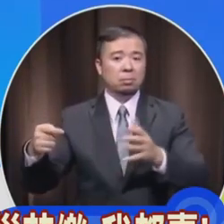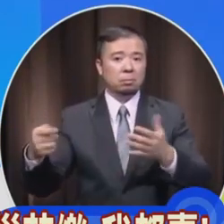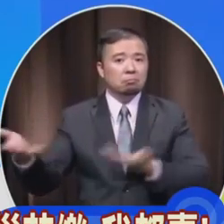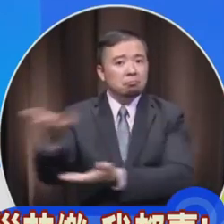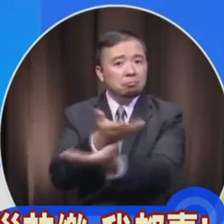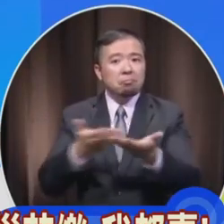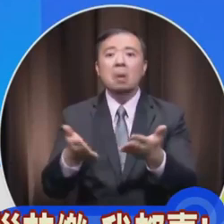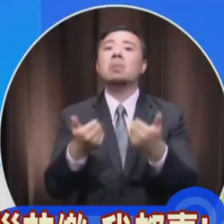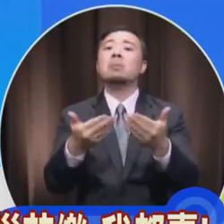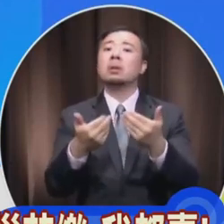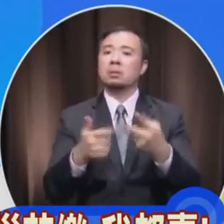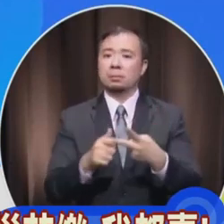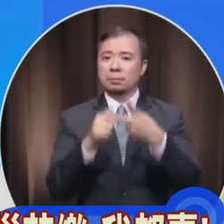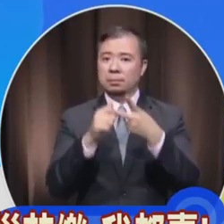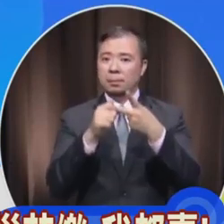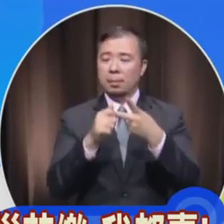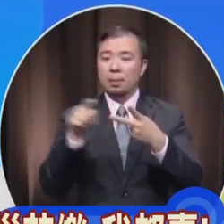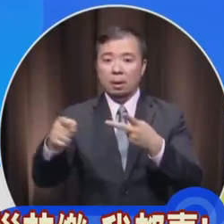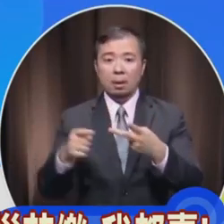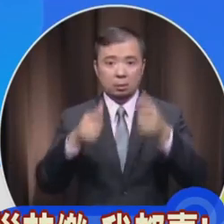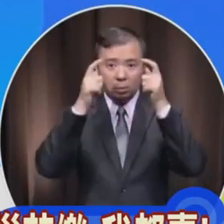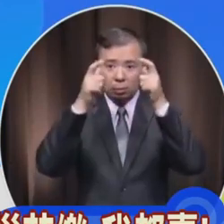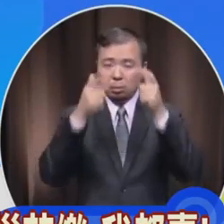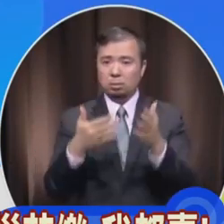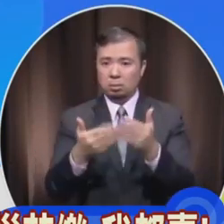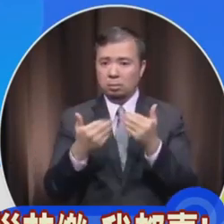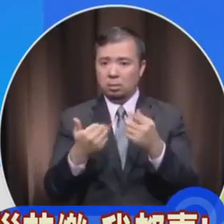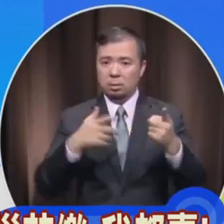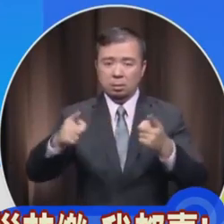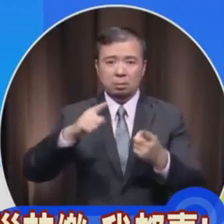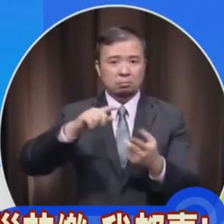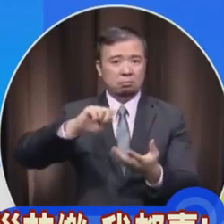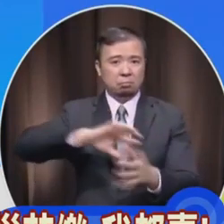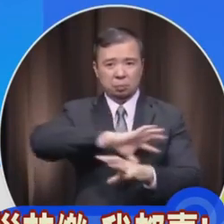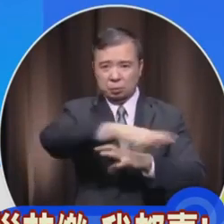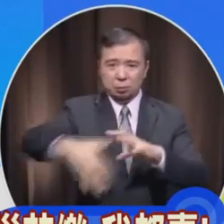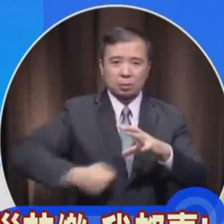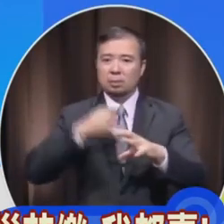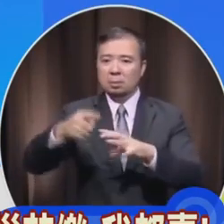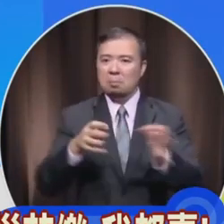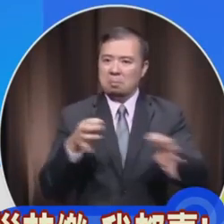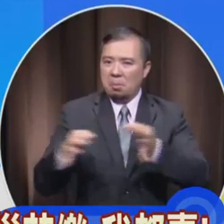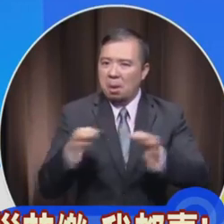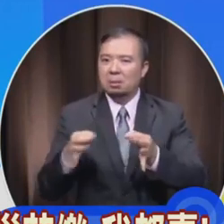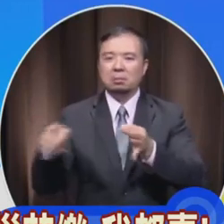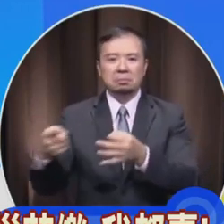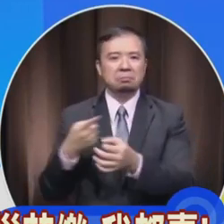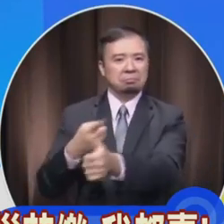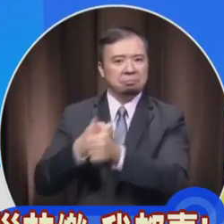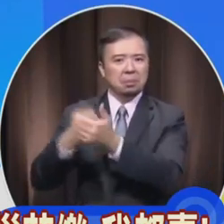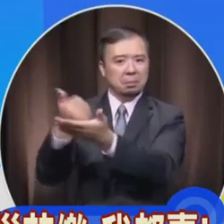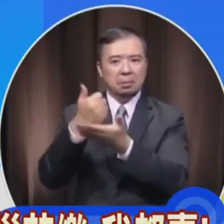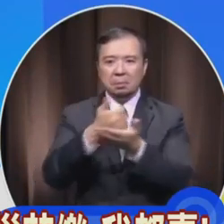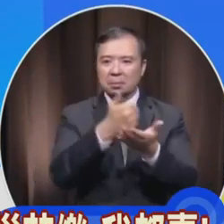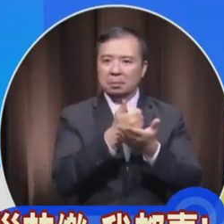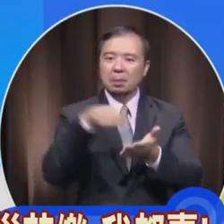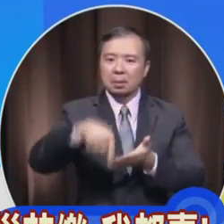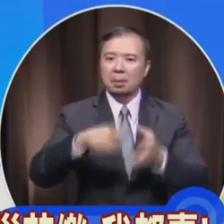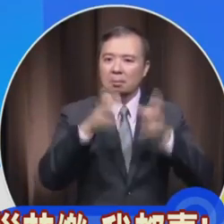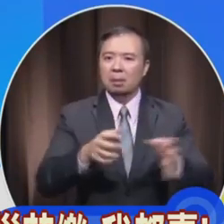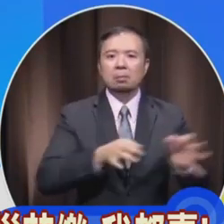高雄要不要万商云集，全世界的商人都来这里投资，来这里做生意？第三，高雄北漂的子